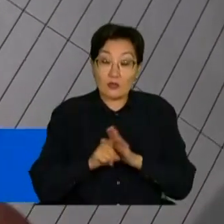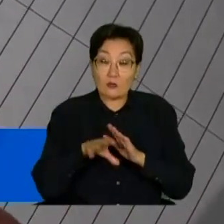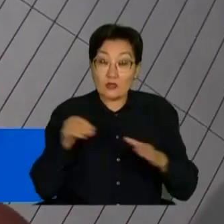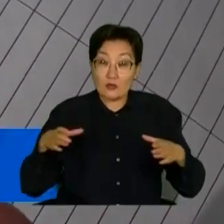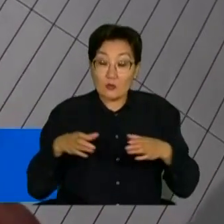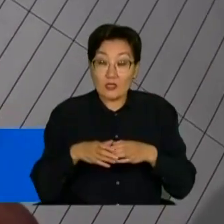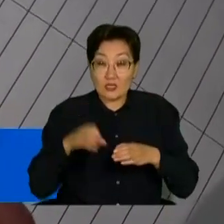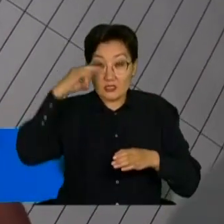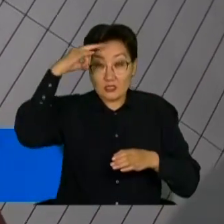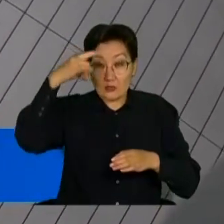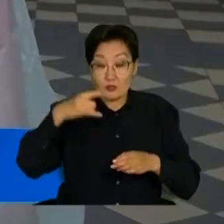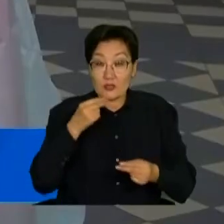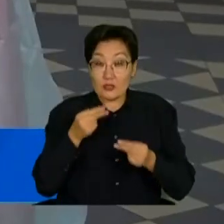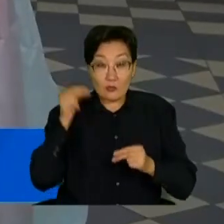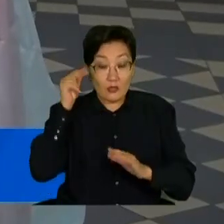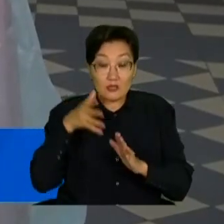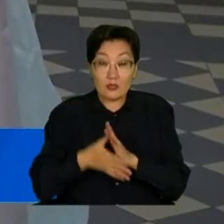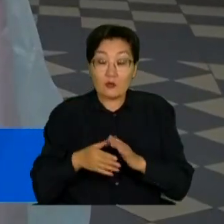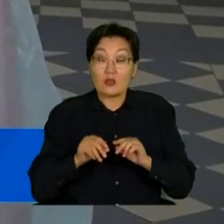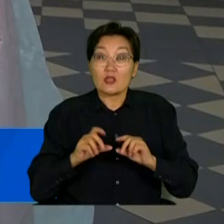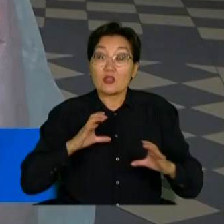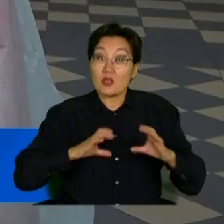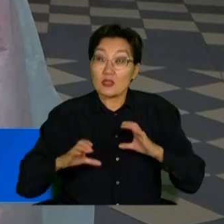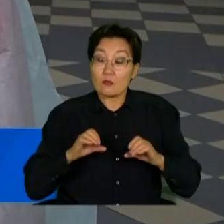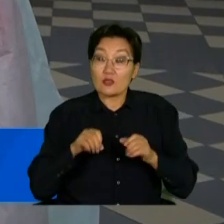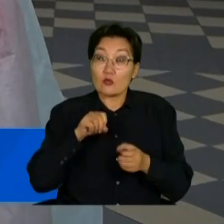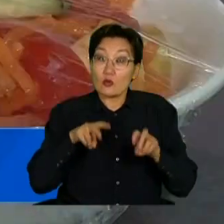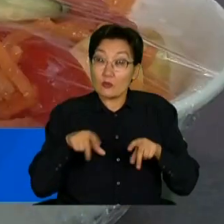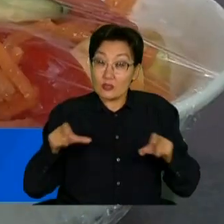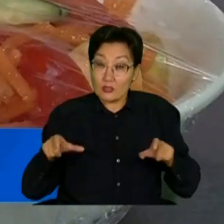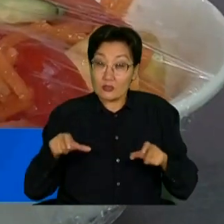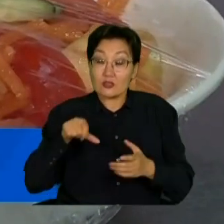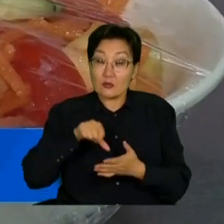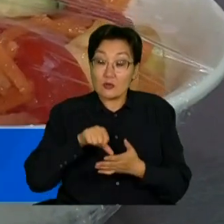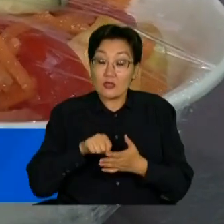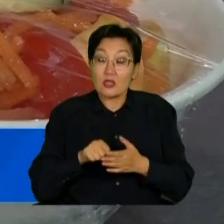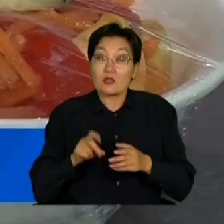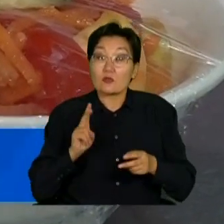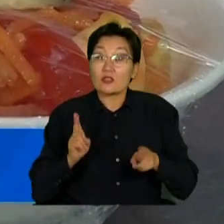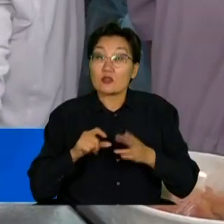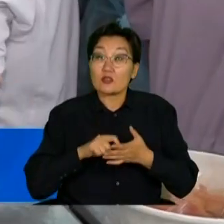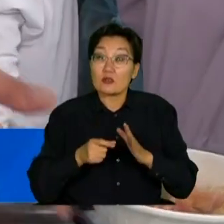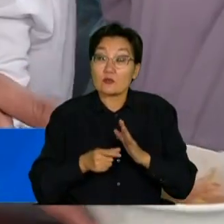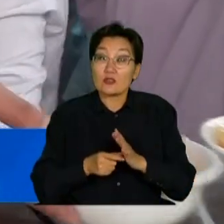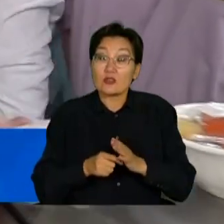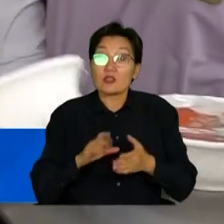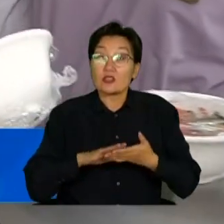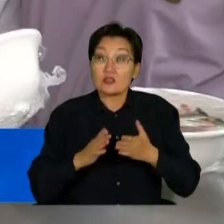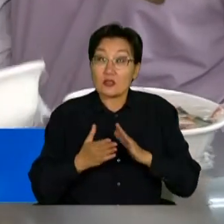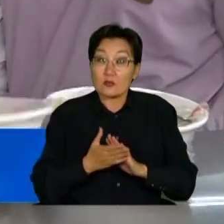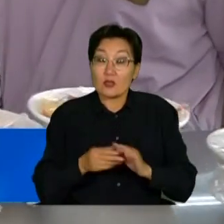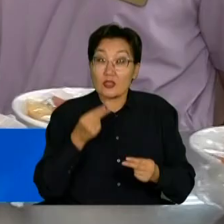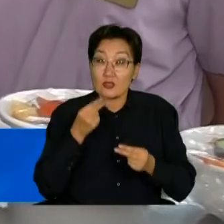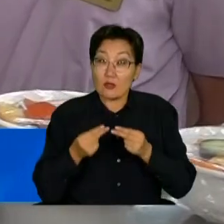Қазақ тағамтану академиясының өкілдері мен ата-аналардың құзыретіне кіреді. Бүгін осы құрам асхананың жайын, тамақтың құнарлылығы мен санитарлық